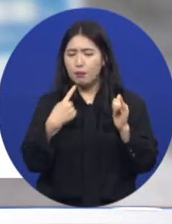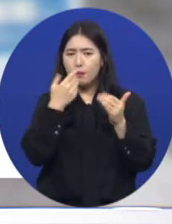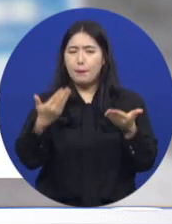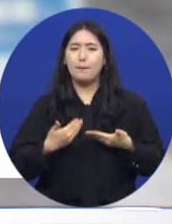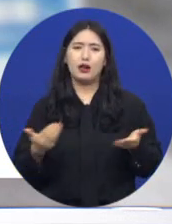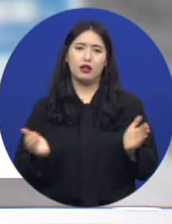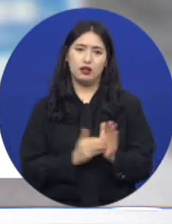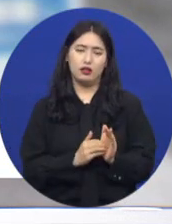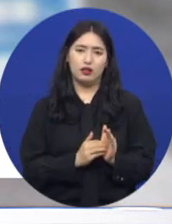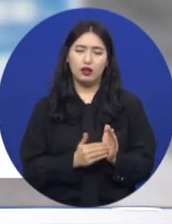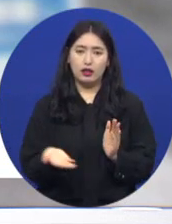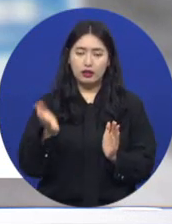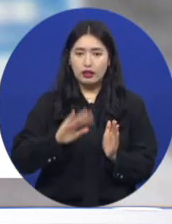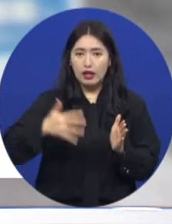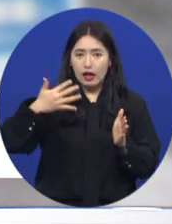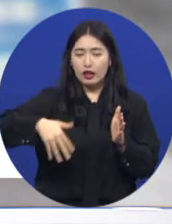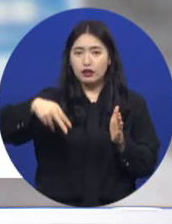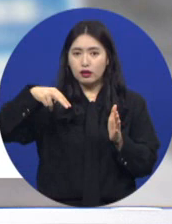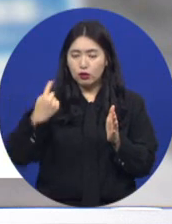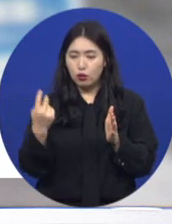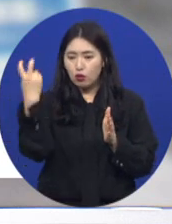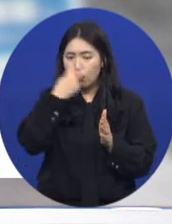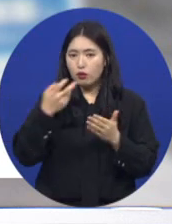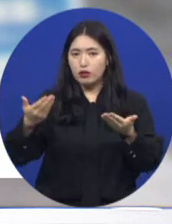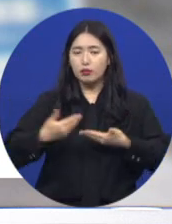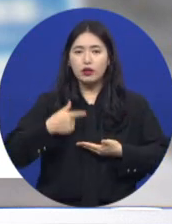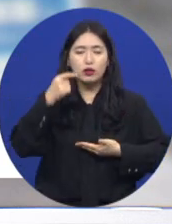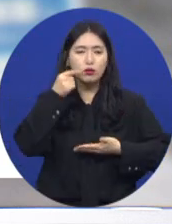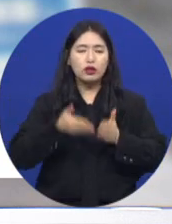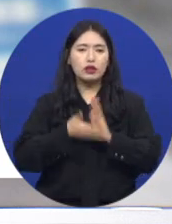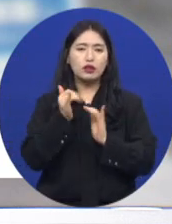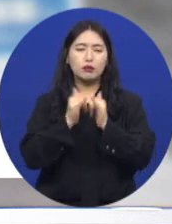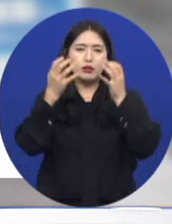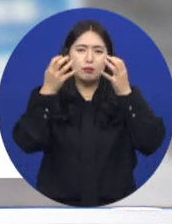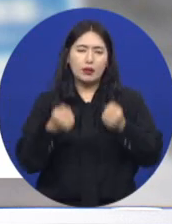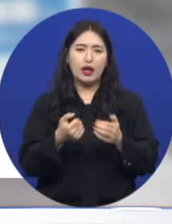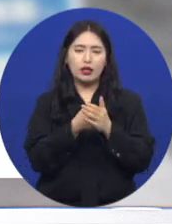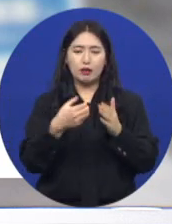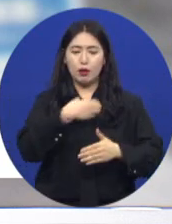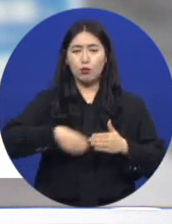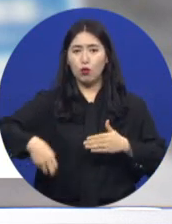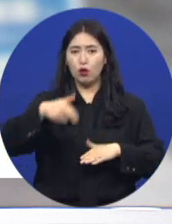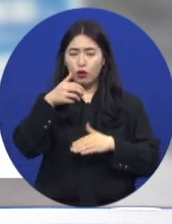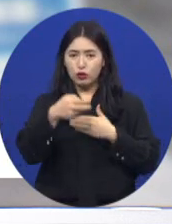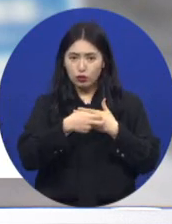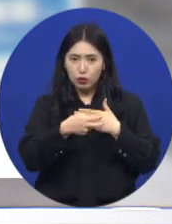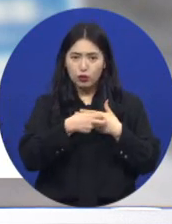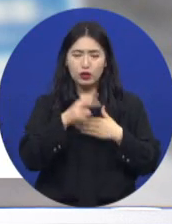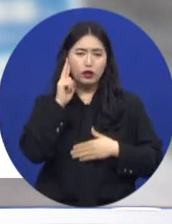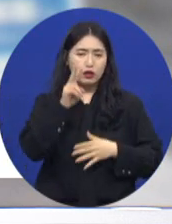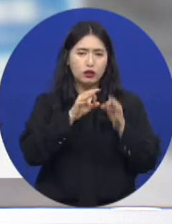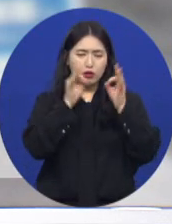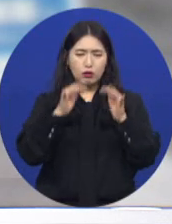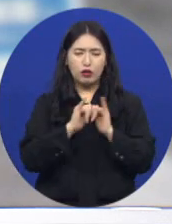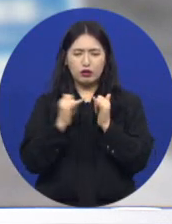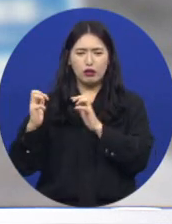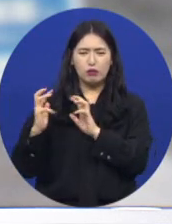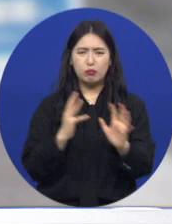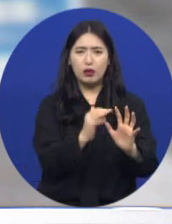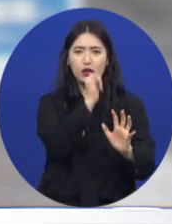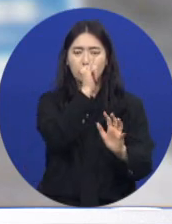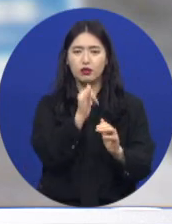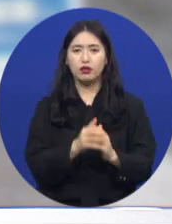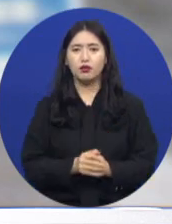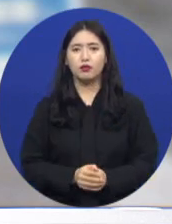집계됐습니다. 그런데 아직까지도 검사를 받지 못한 시민들이 많다 보니 보건소는 이틀째 북새통을 이뤘습니다. 조인호